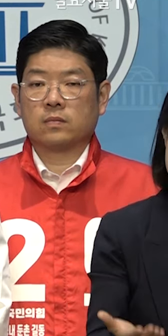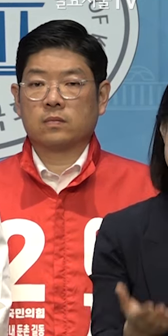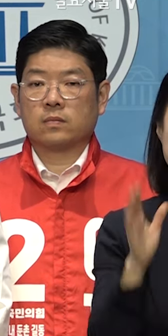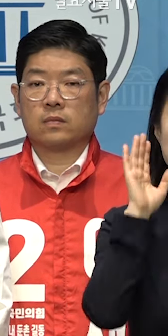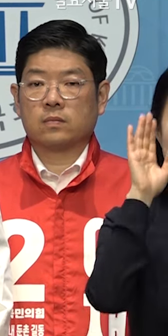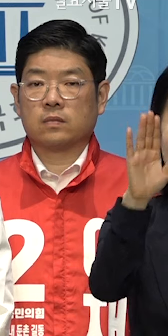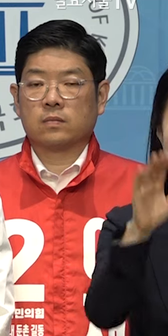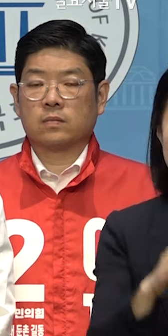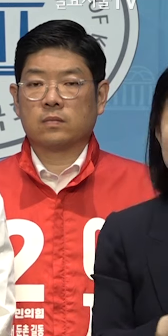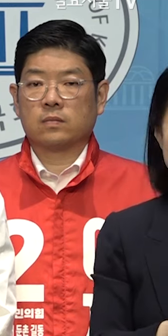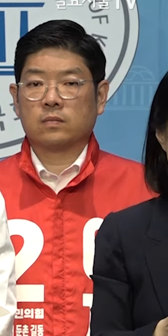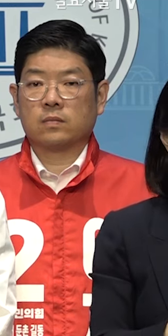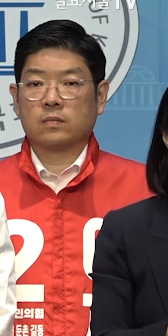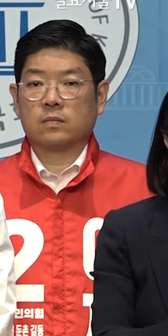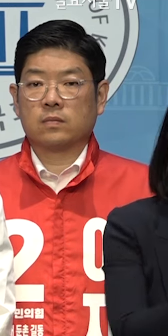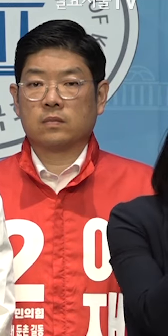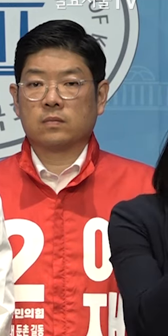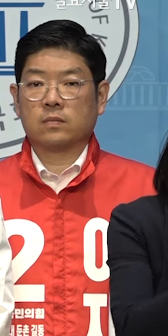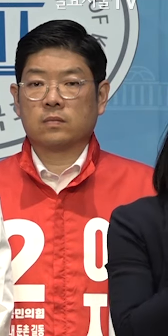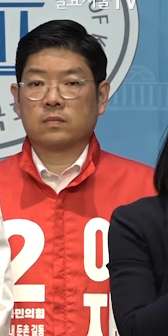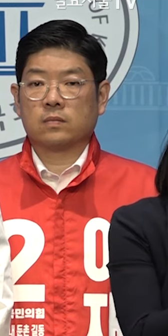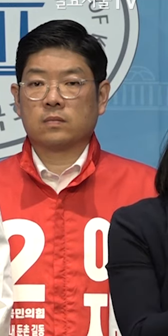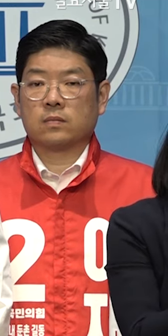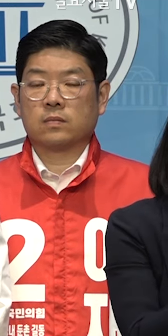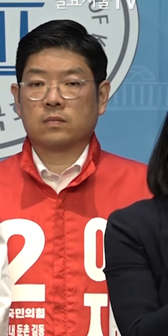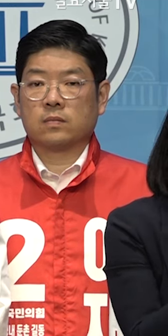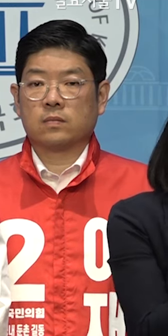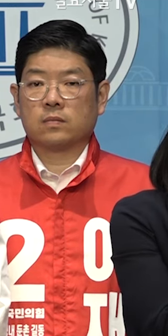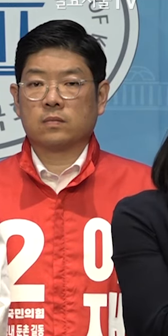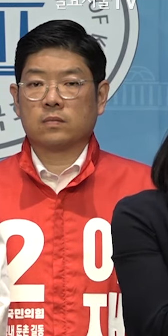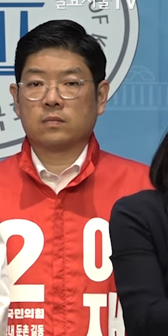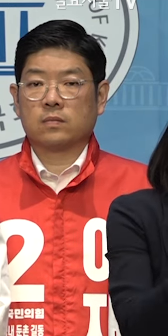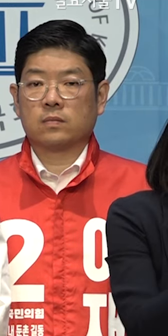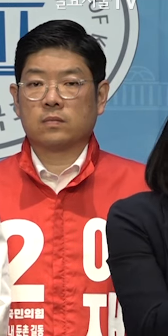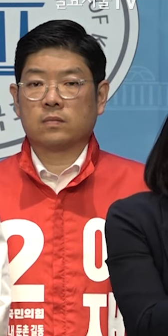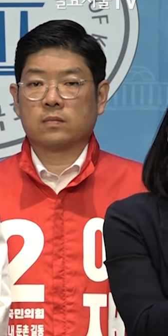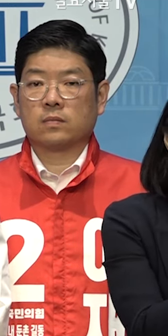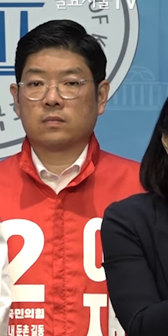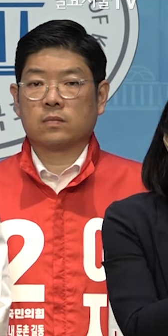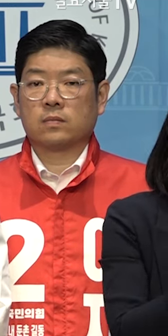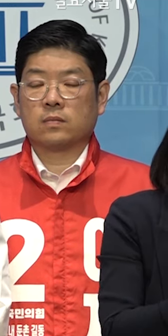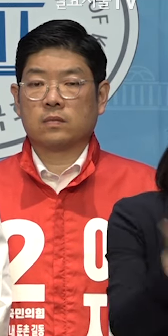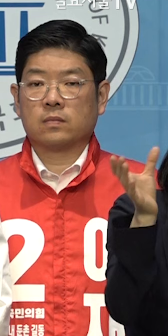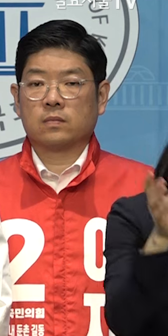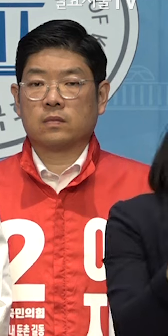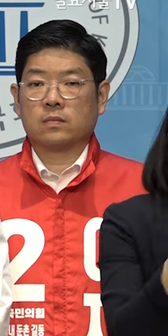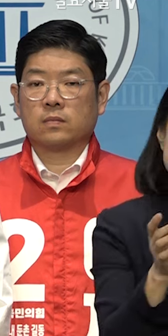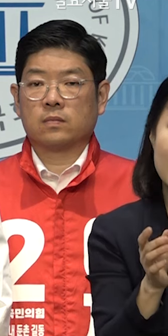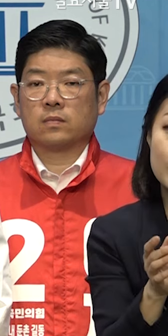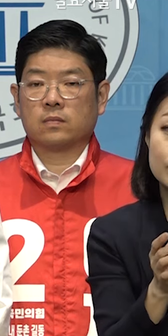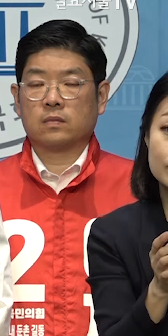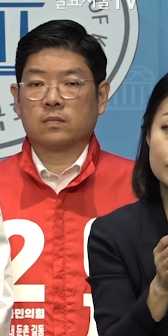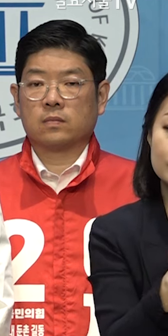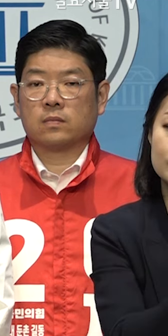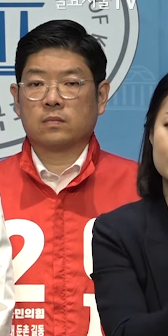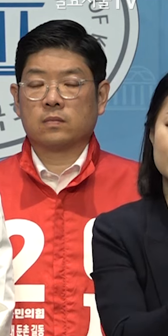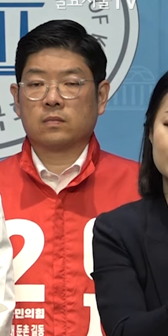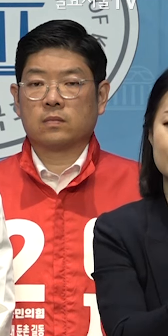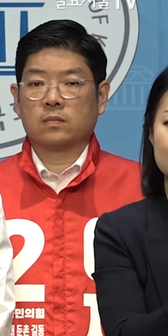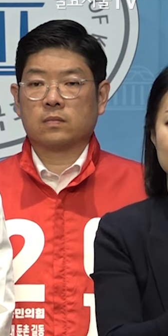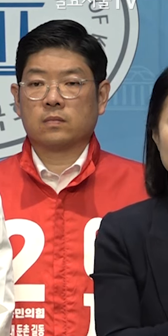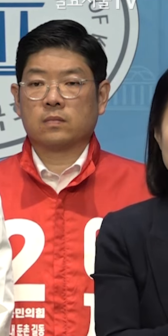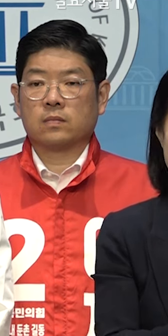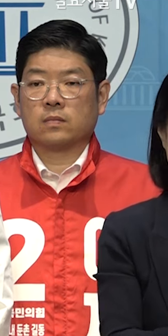감옥까지 않으려 치는 사람들의 사적인 복수전을리는 람들 람들과